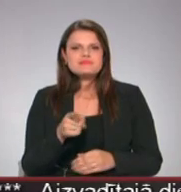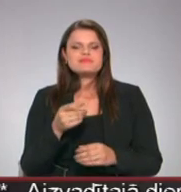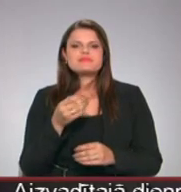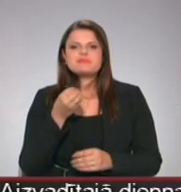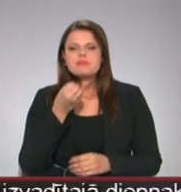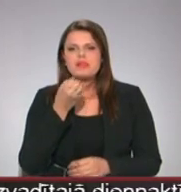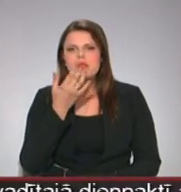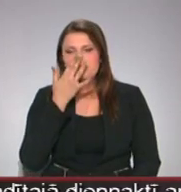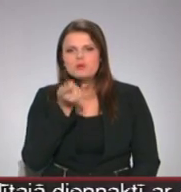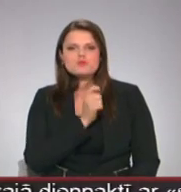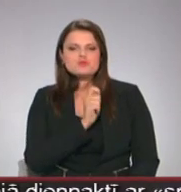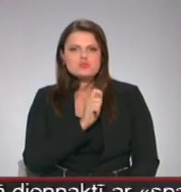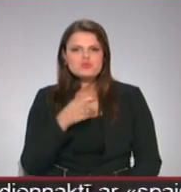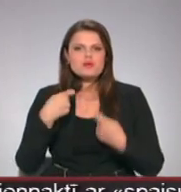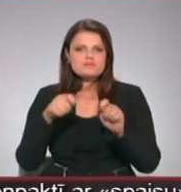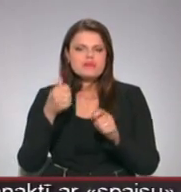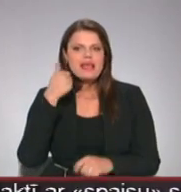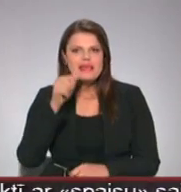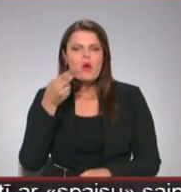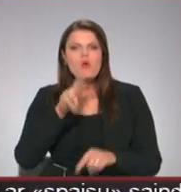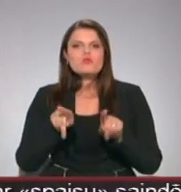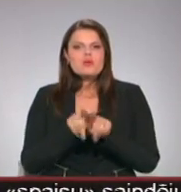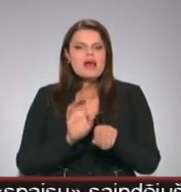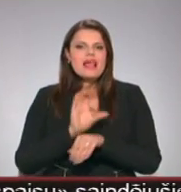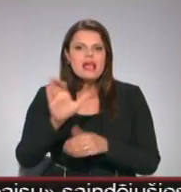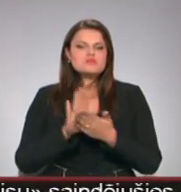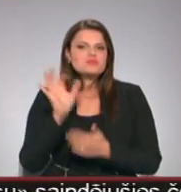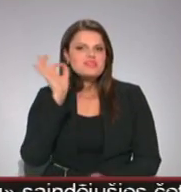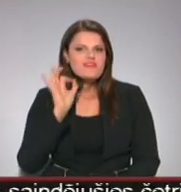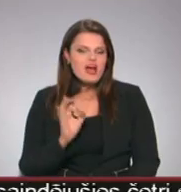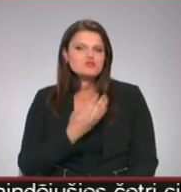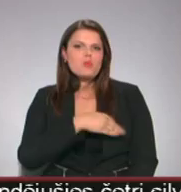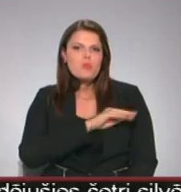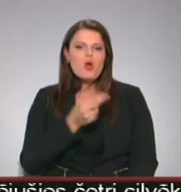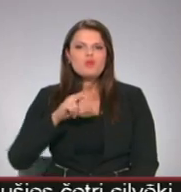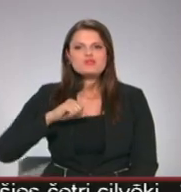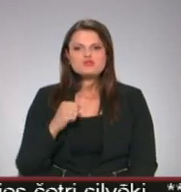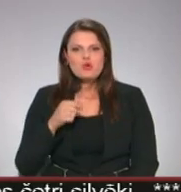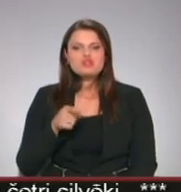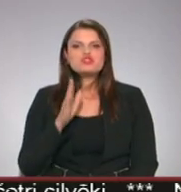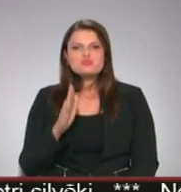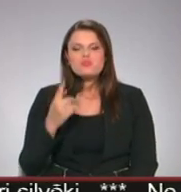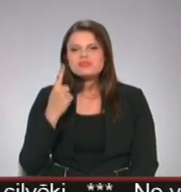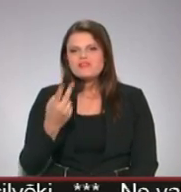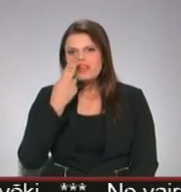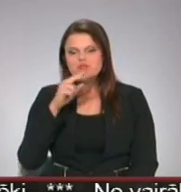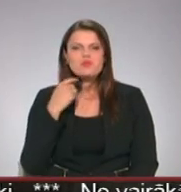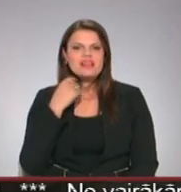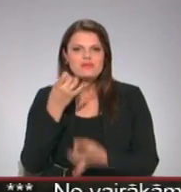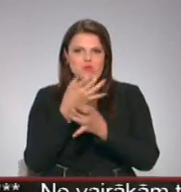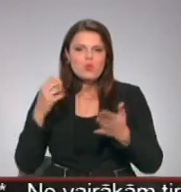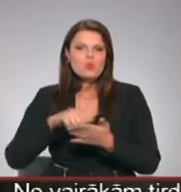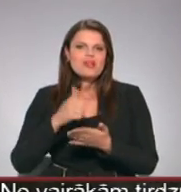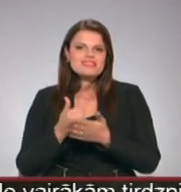sulas dzertas arī Igaunijā, nelielos apjomos tās eksportētas uz Vāciju, Poliju, Skotiju. Šis būs arī viens no Rīgas kultūras